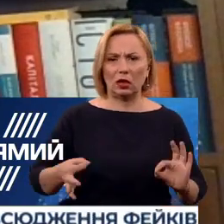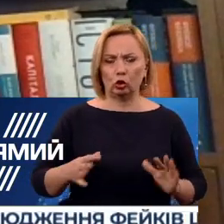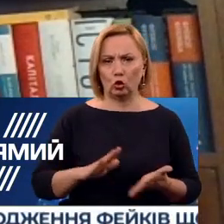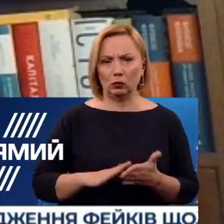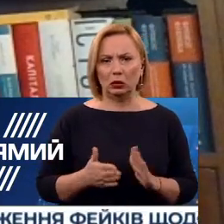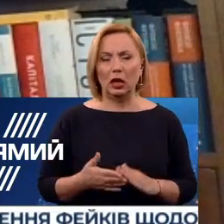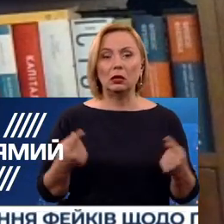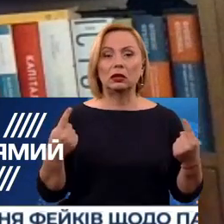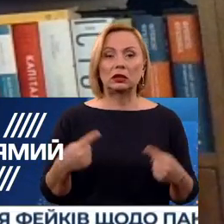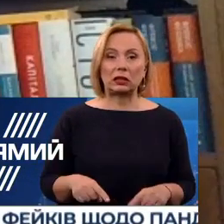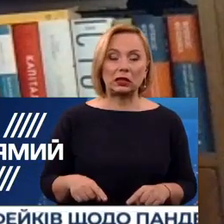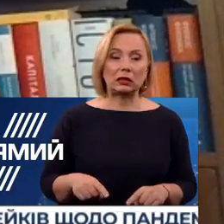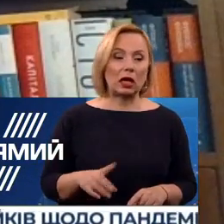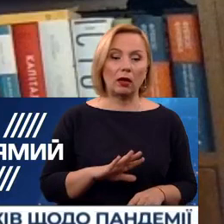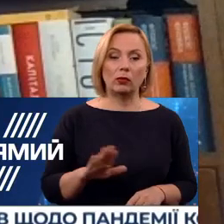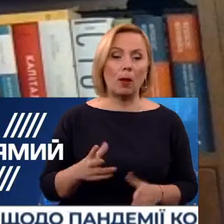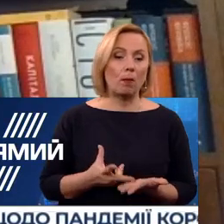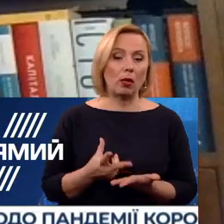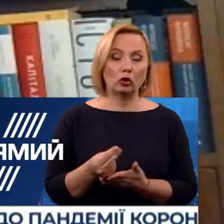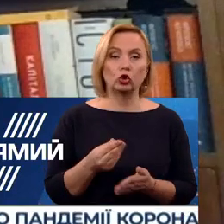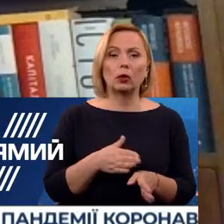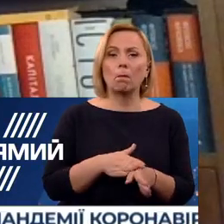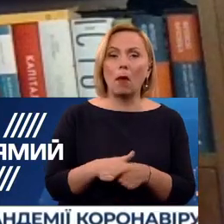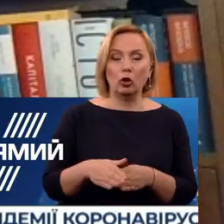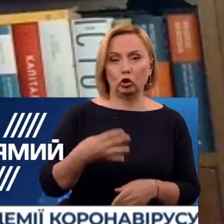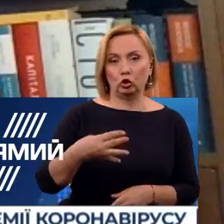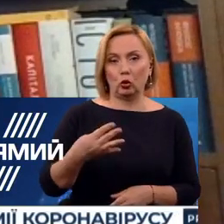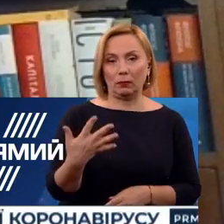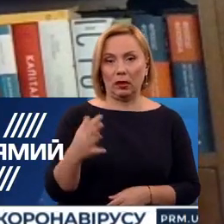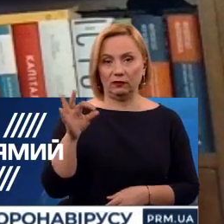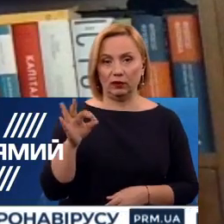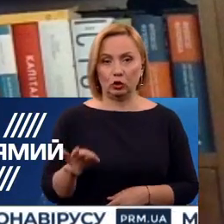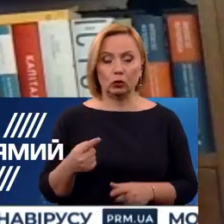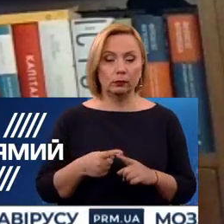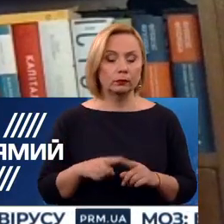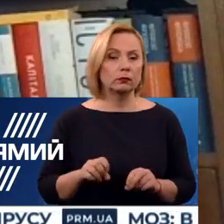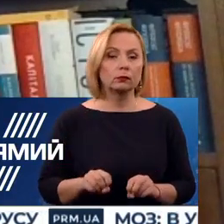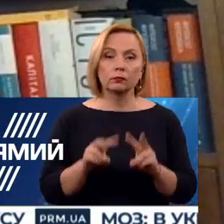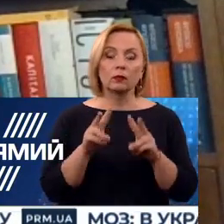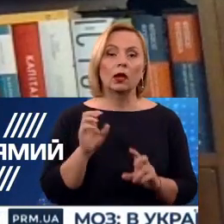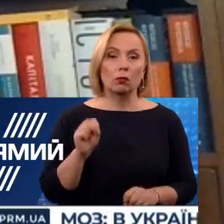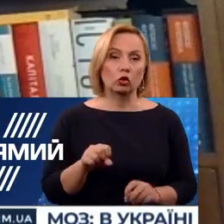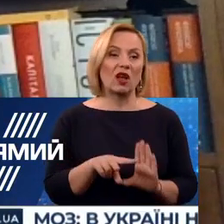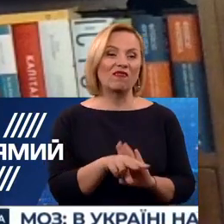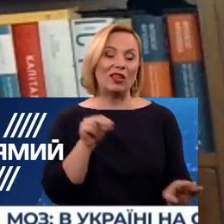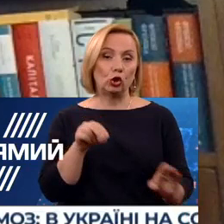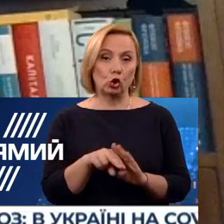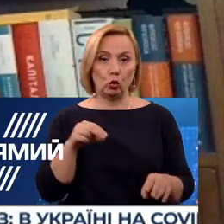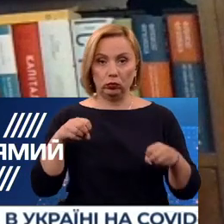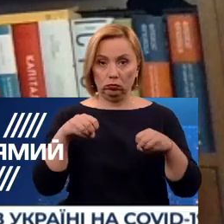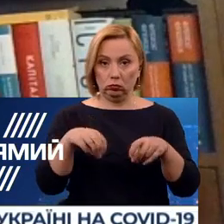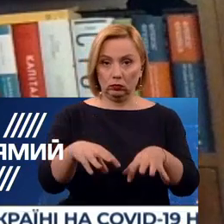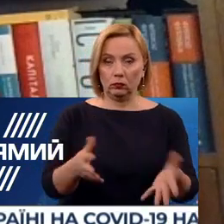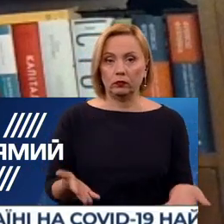Криза неплатежів, майже 45% неплатежів. Це може загрожувати віяловими відключеннями електроенергії. Я